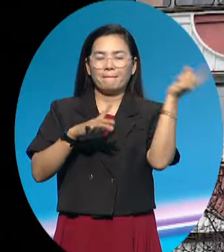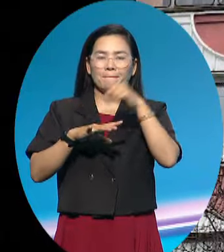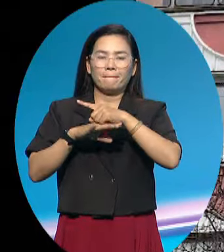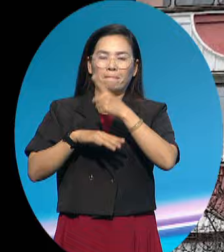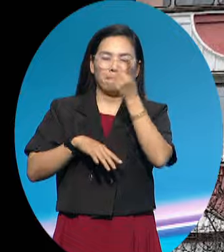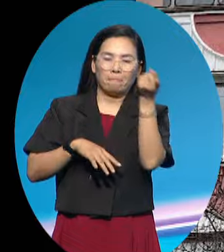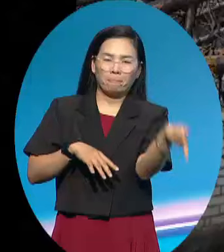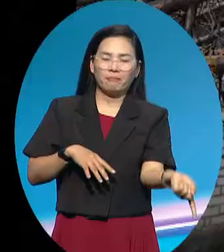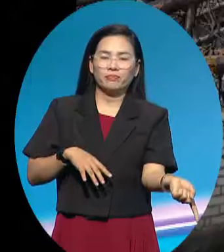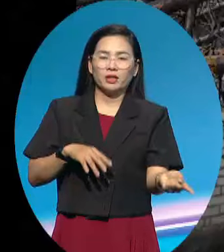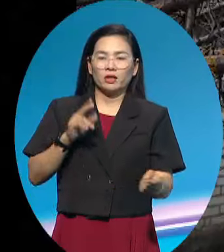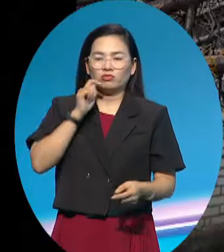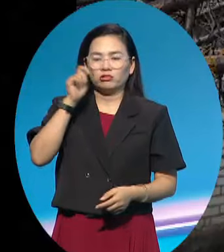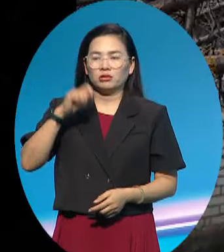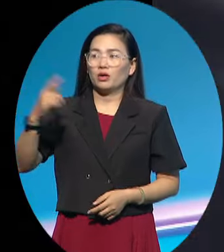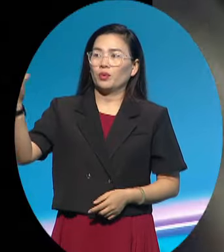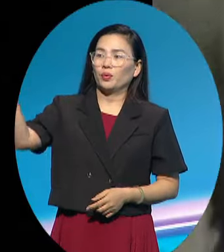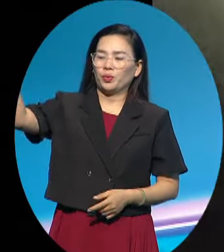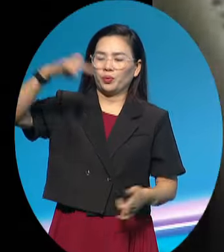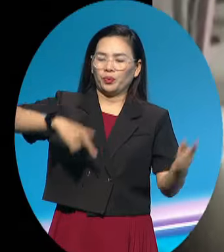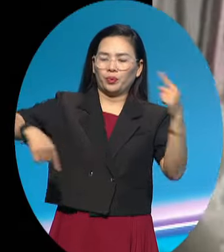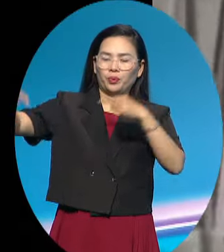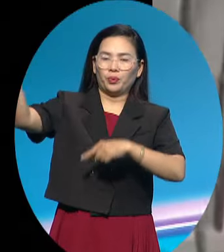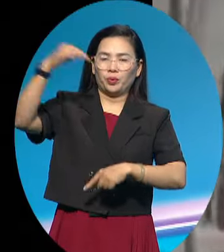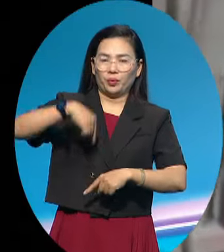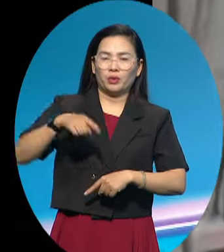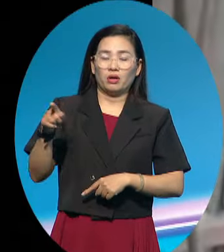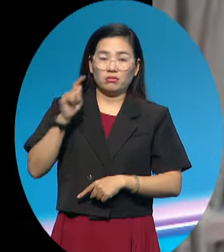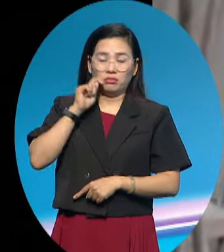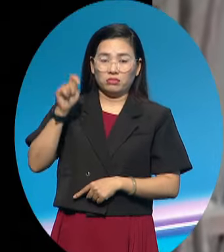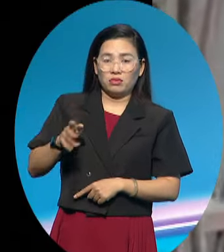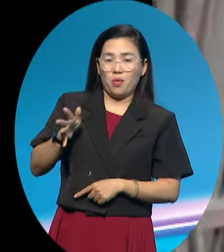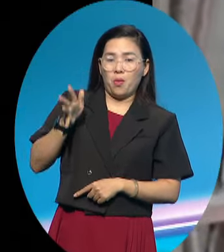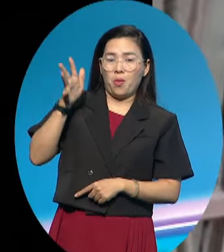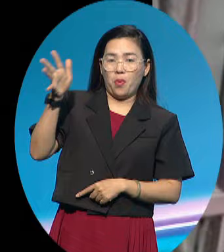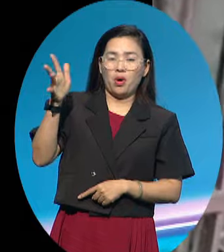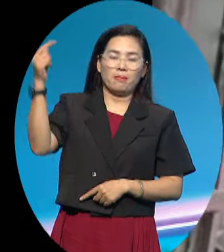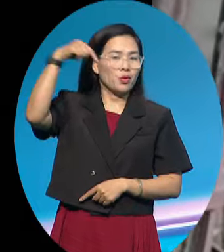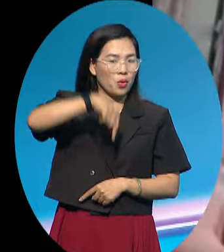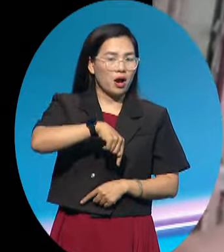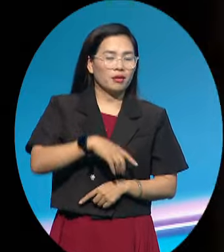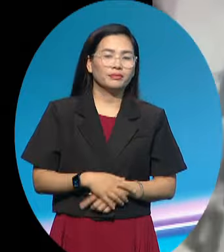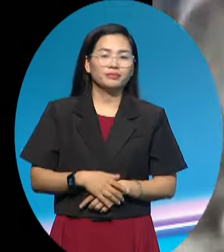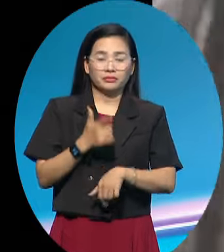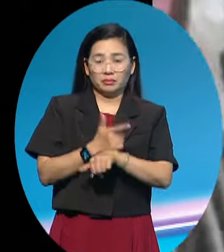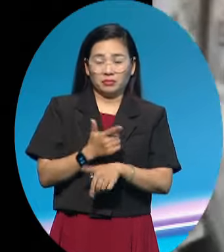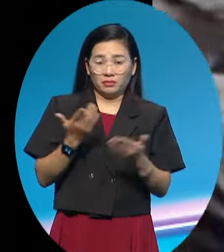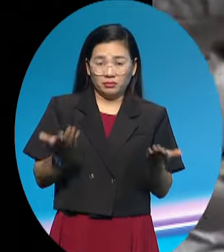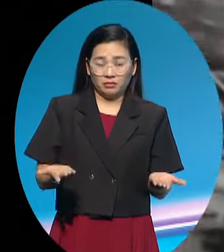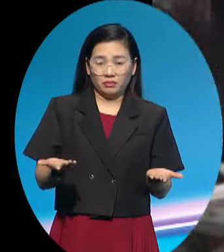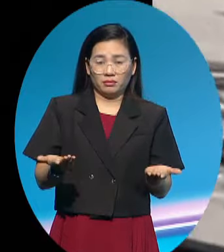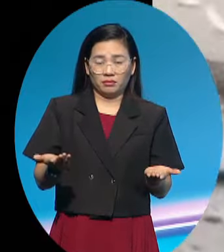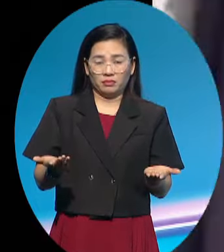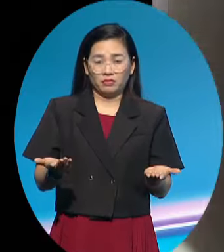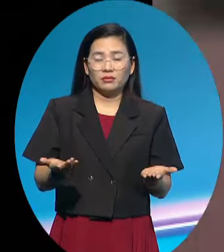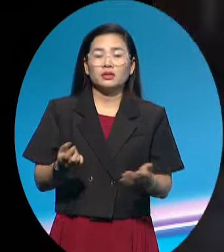2 Ukraina đã phóng chúng từ hệ thống phá phản lực phóng loạt rm70 Vampire trong thời gian gần đây thành phố belor